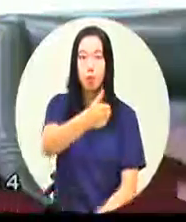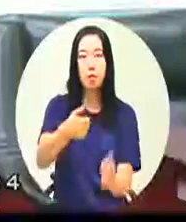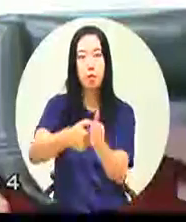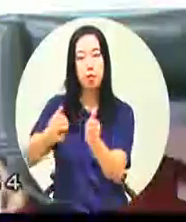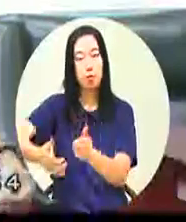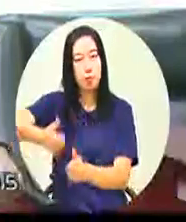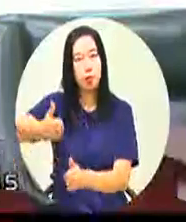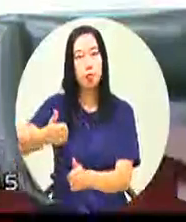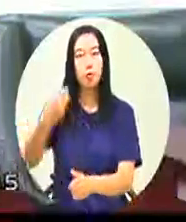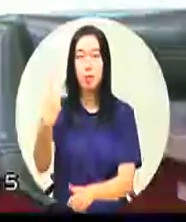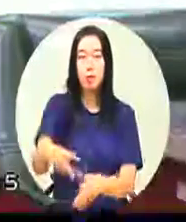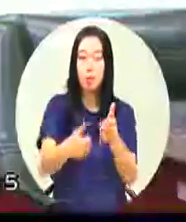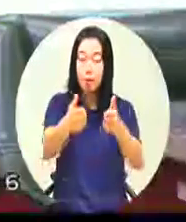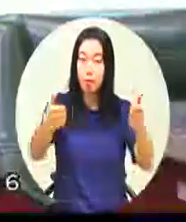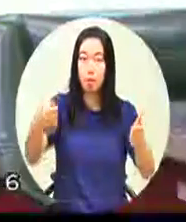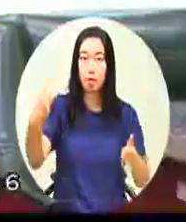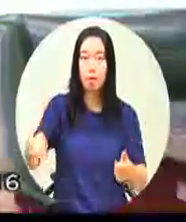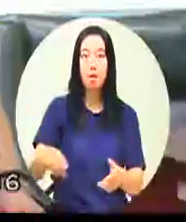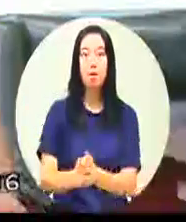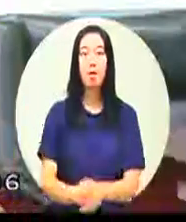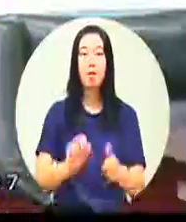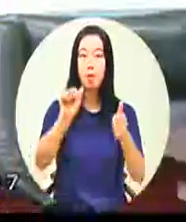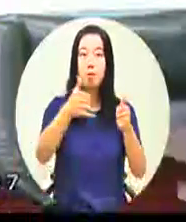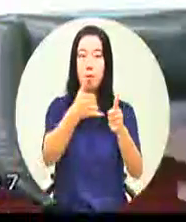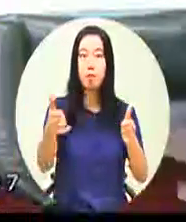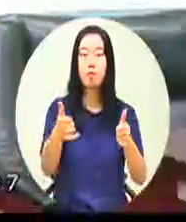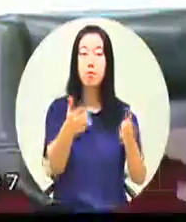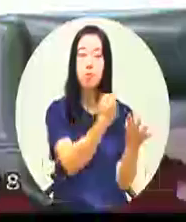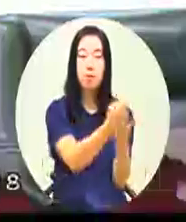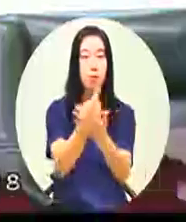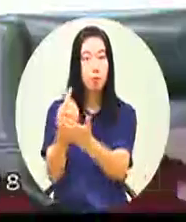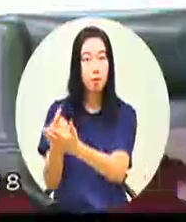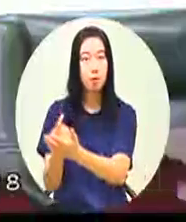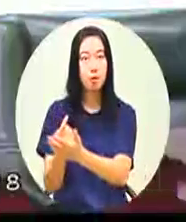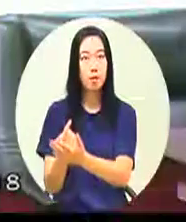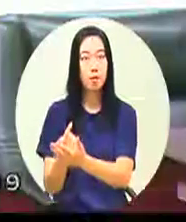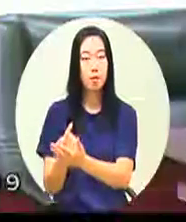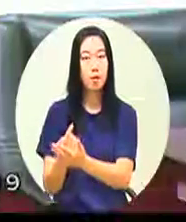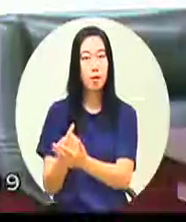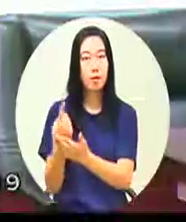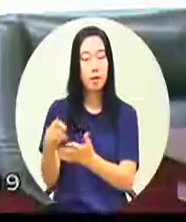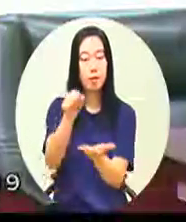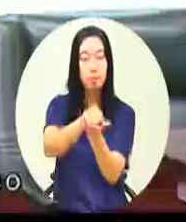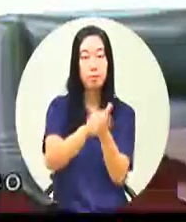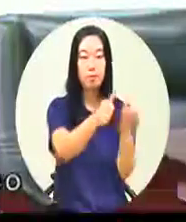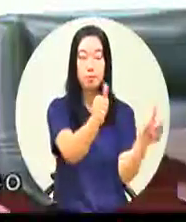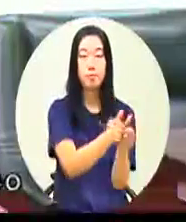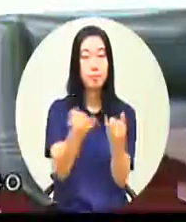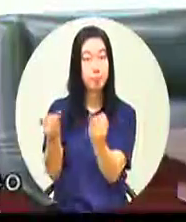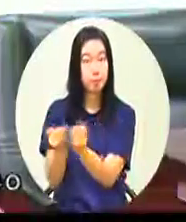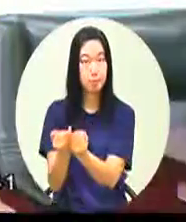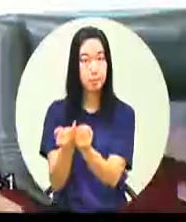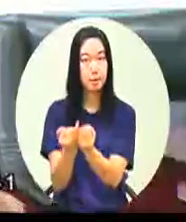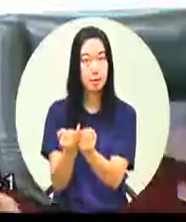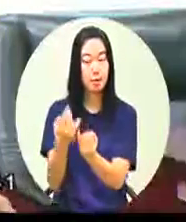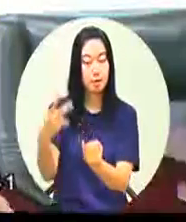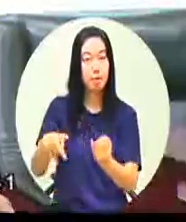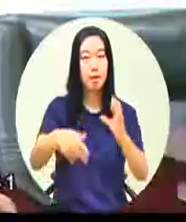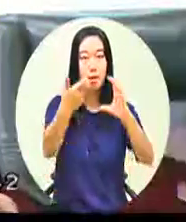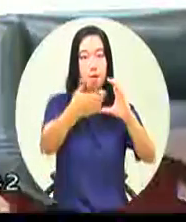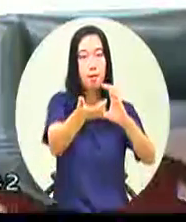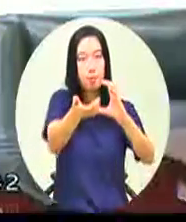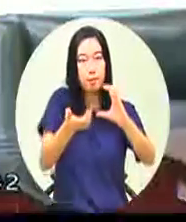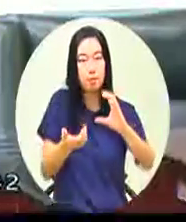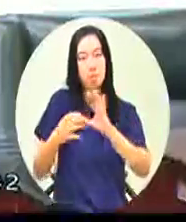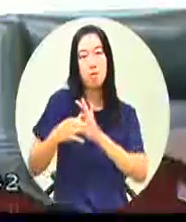所长，以及咱议员同仁，以及咱伫咱的记者先生、小姐，咱伫电视机上关